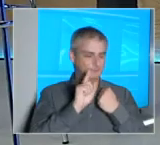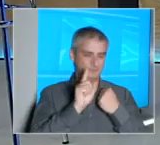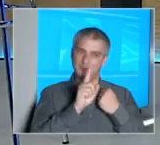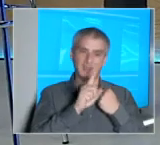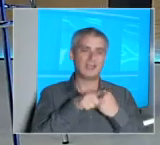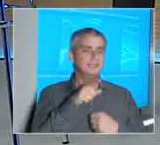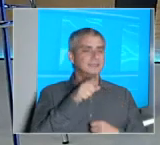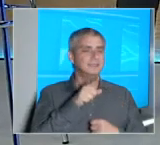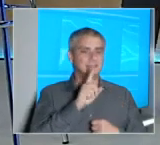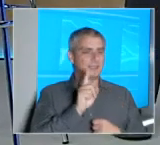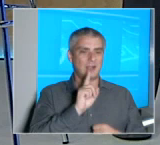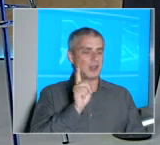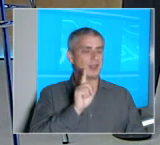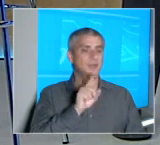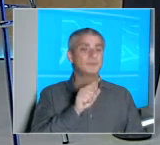סותרת.